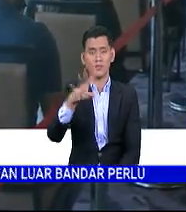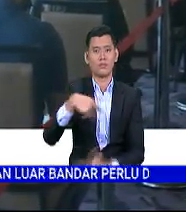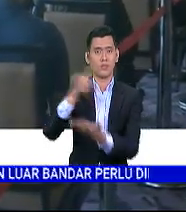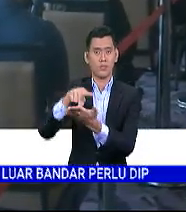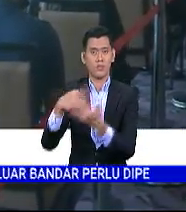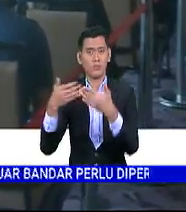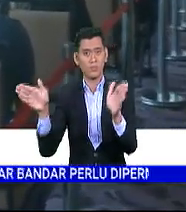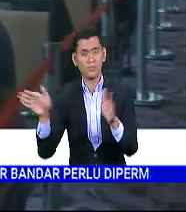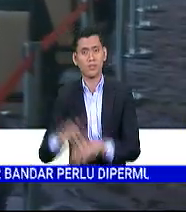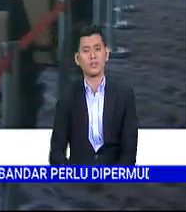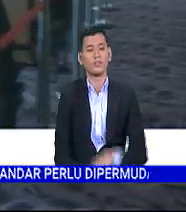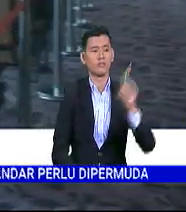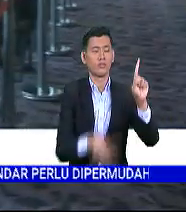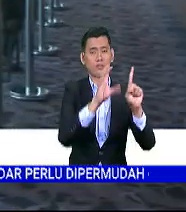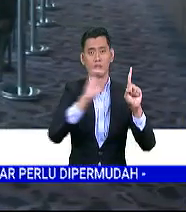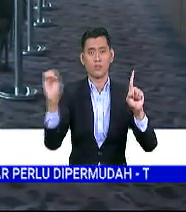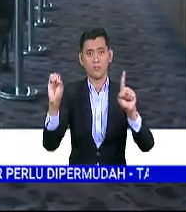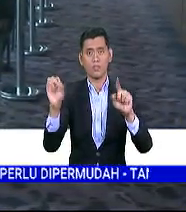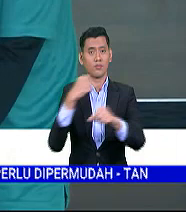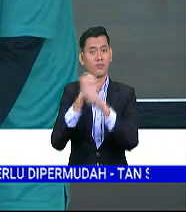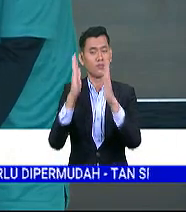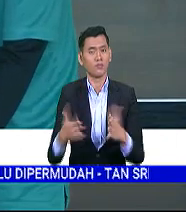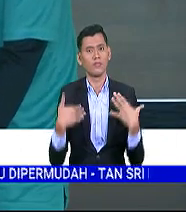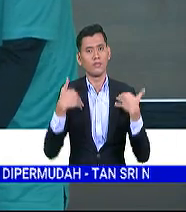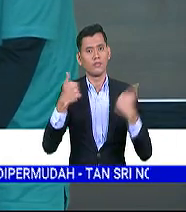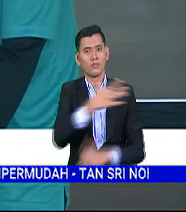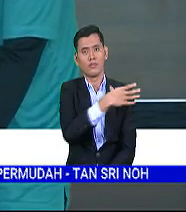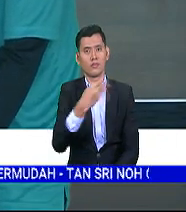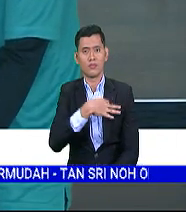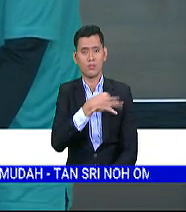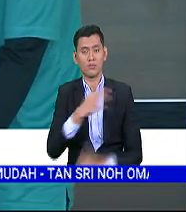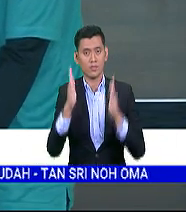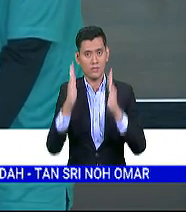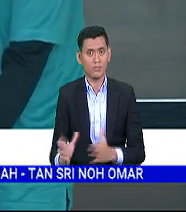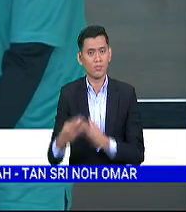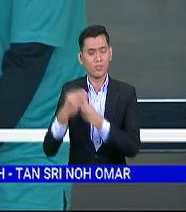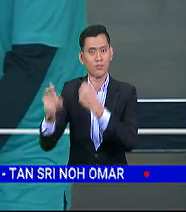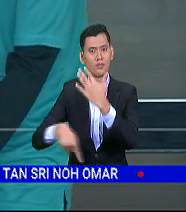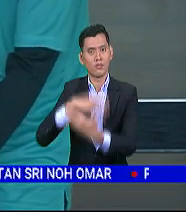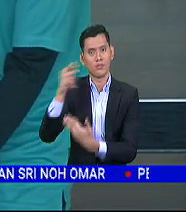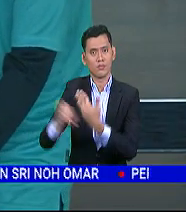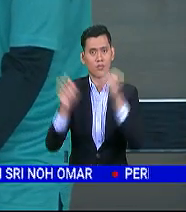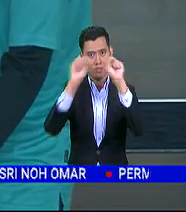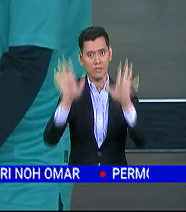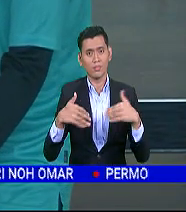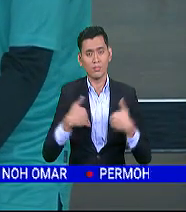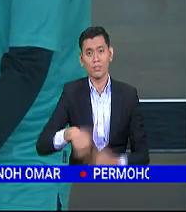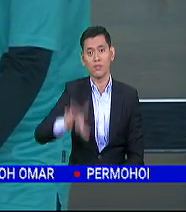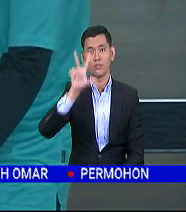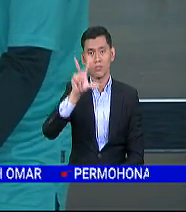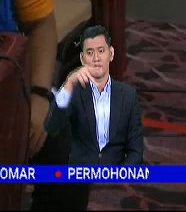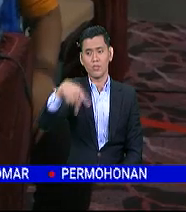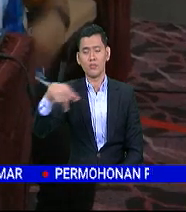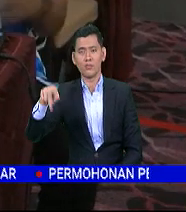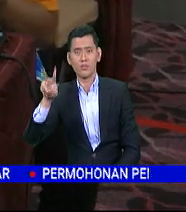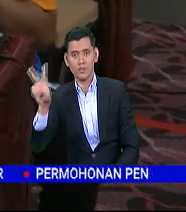150 petugas kesihatan dan sukarelawan akan membantu kelancaran program imunisasi berkenaan. Selain di Shah Alam, 3 lagi PPV integrasi